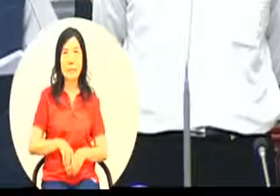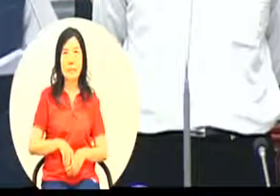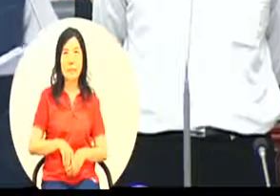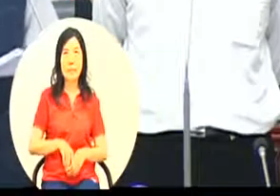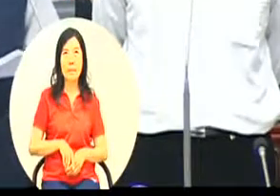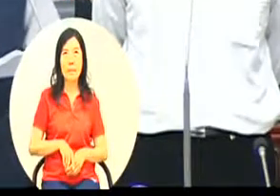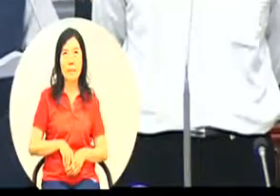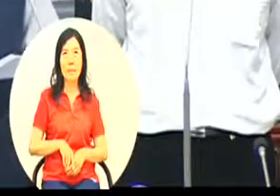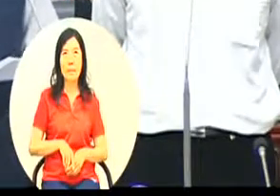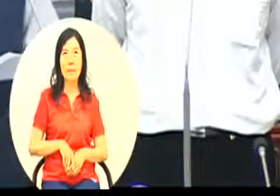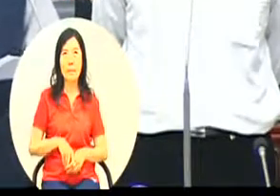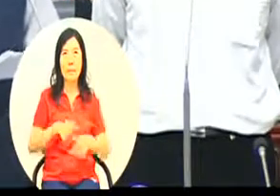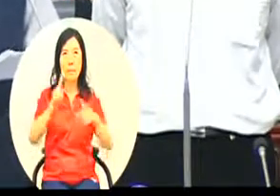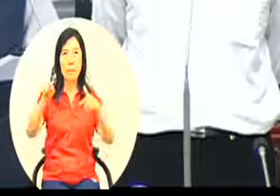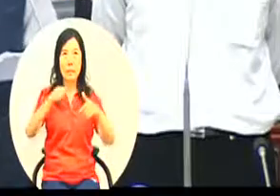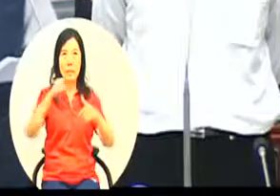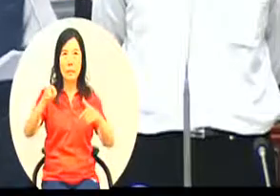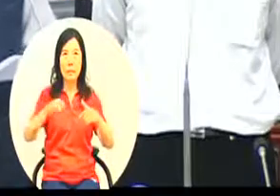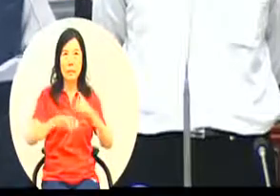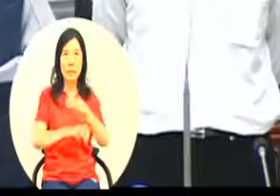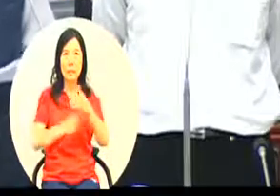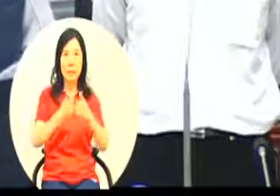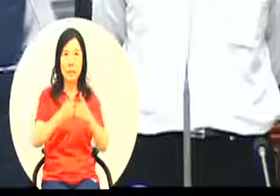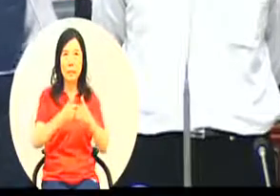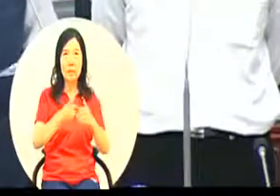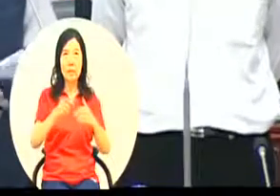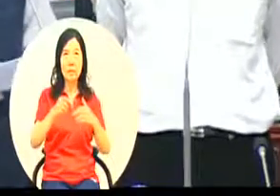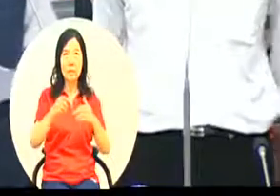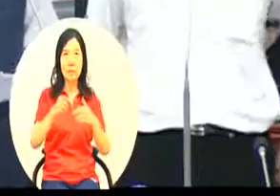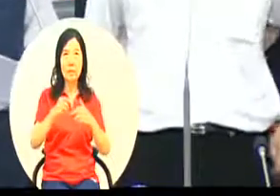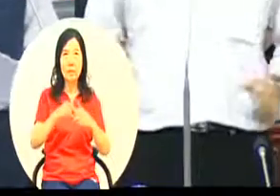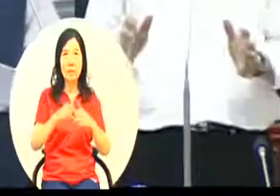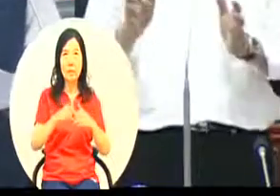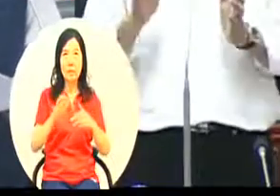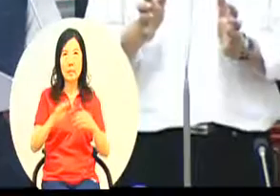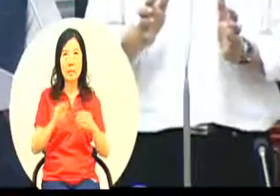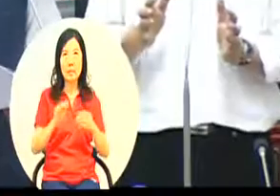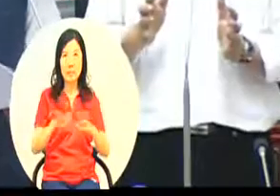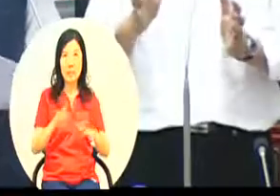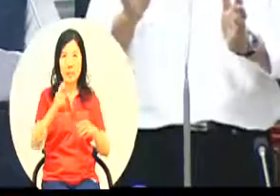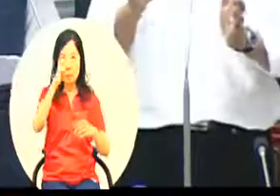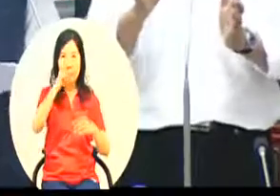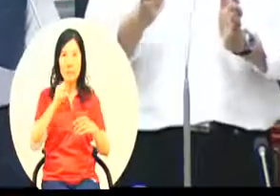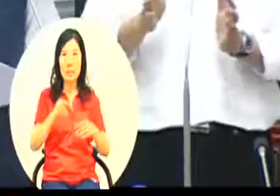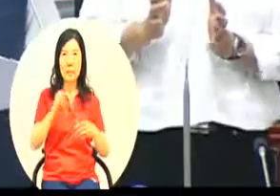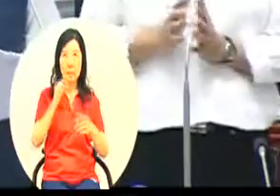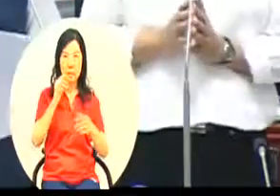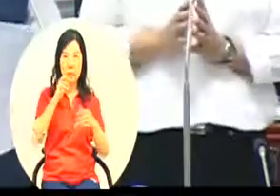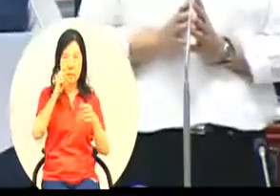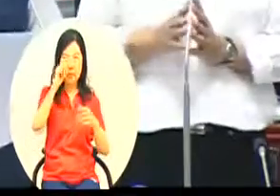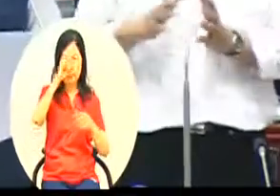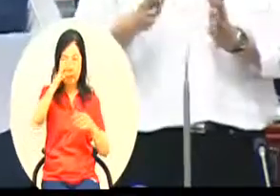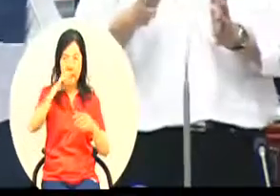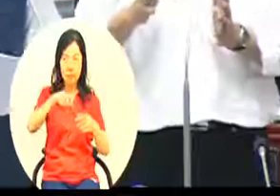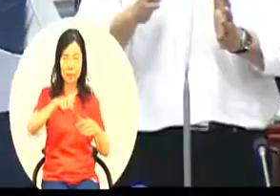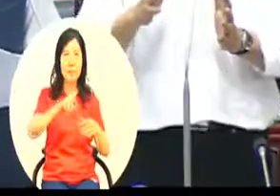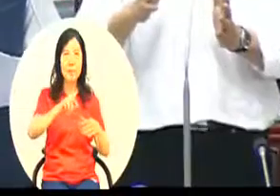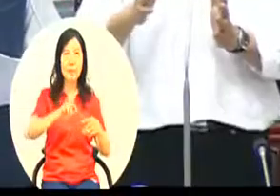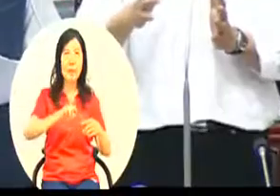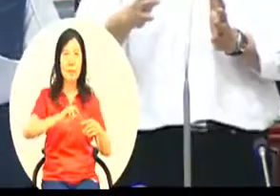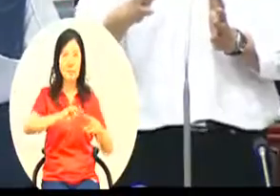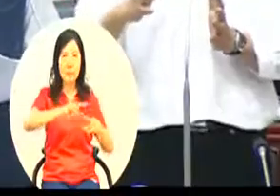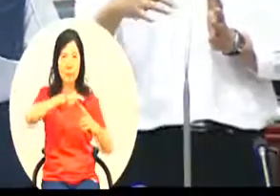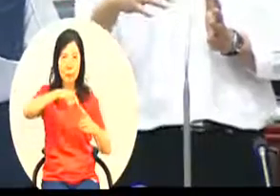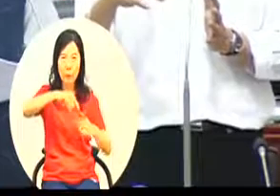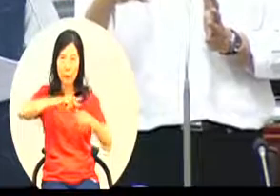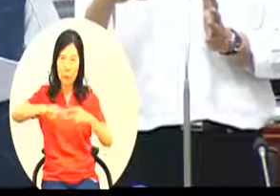这样讲好怪怪的，伊甸基金会好像服务态度没有好或怎么样之类的，有没有？ 我们要求伊甸基金会一定要做这个转介的动作。当然另外我们